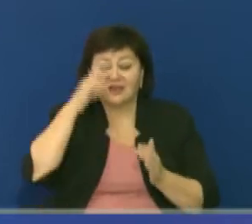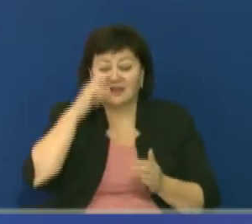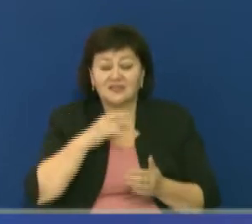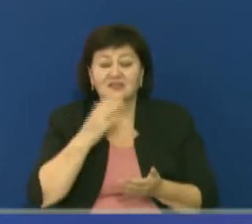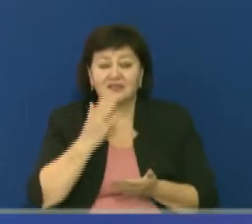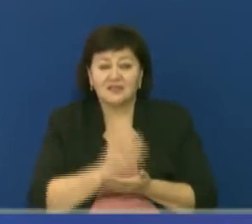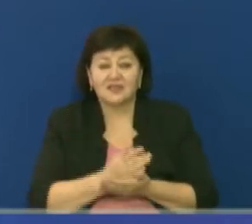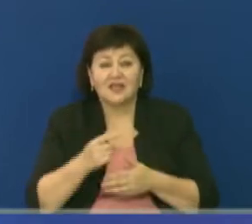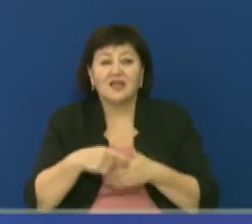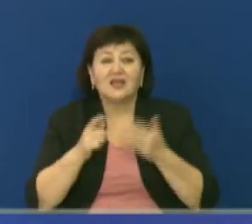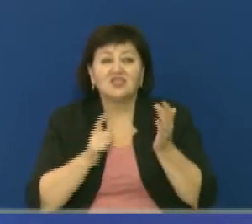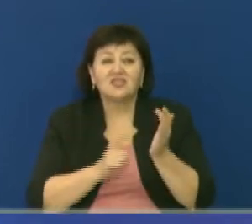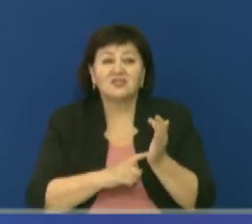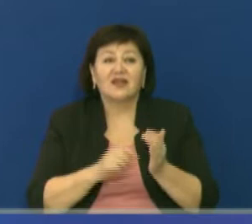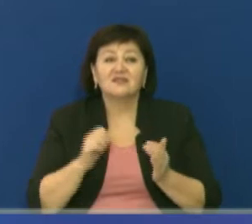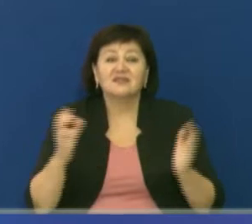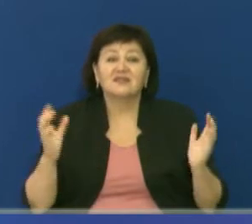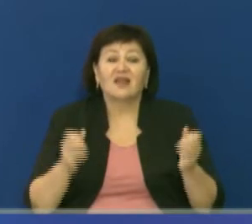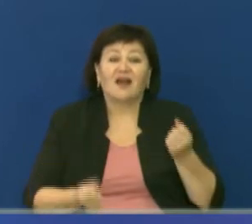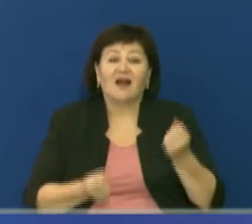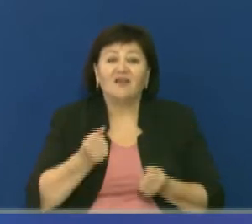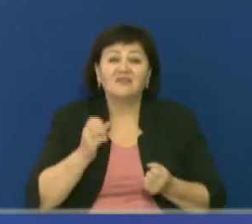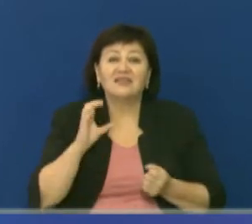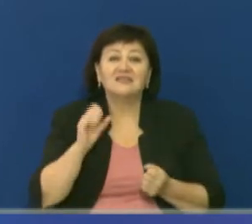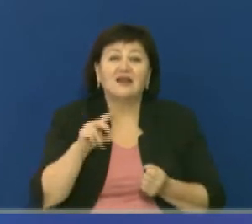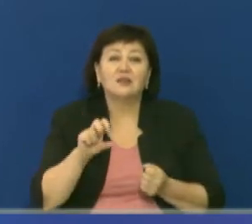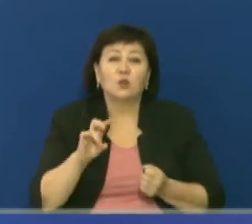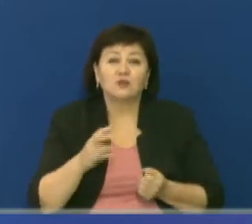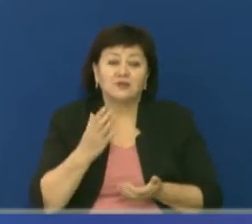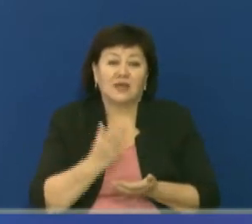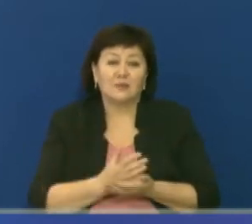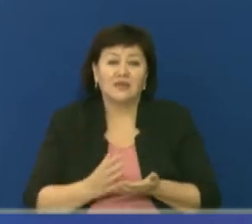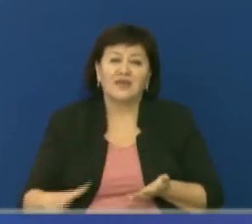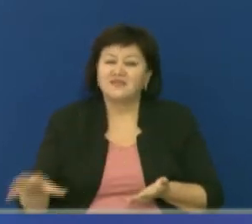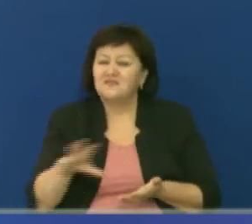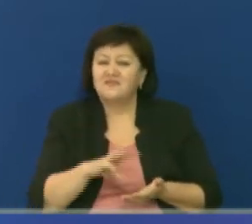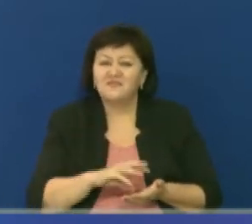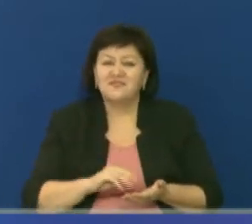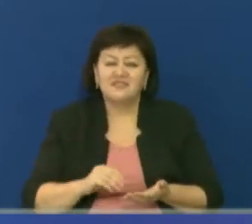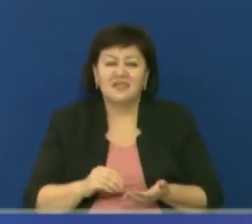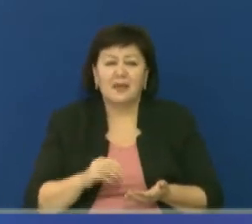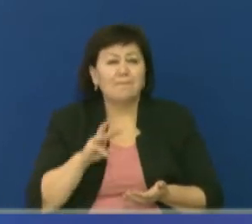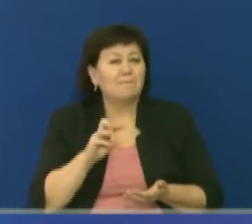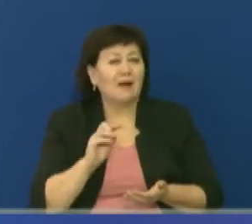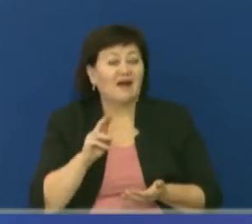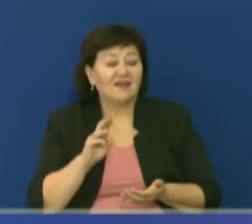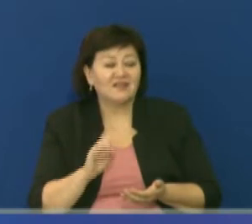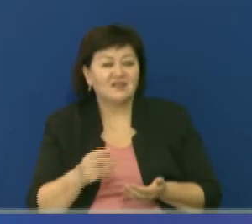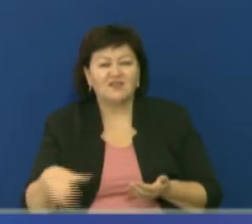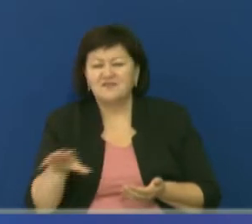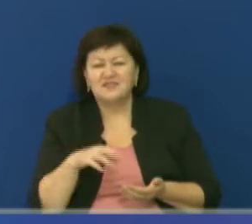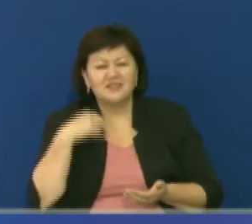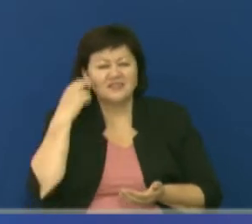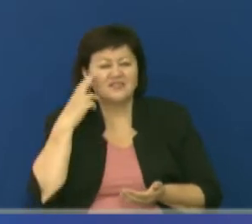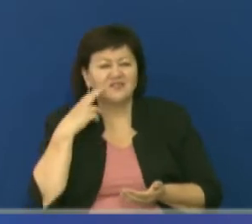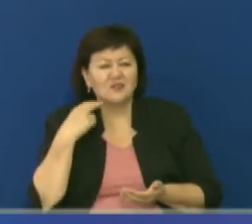начали действовать 16 автосалонов. В автосалоне города Семей представлен весь модельный ряд «Лада» разной комплектации и цветов.